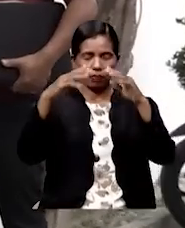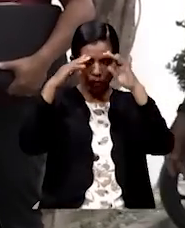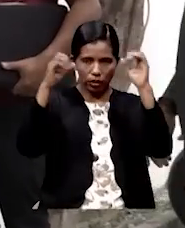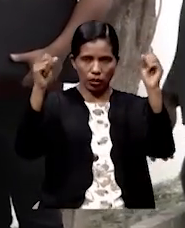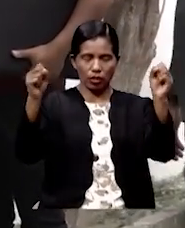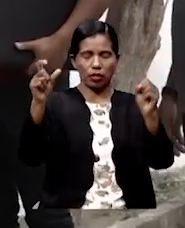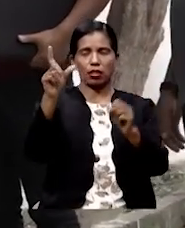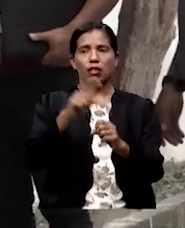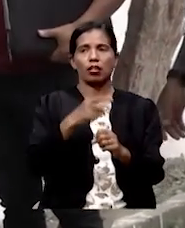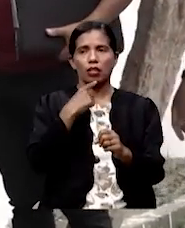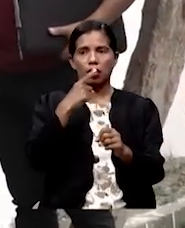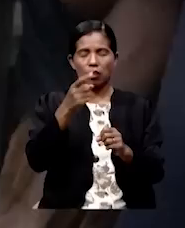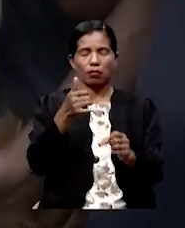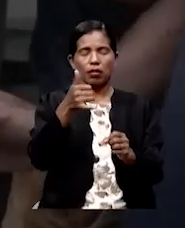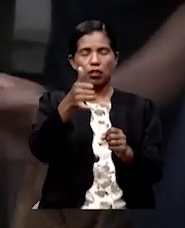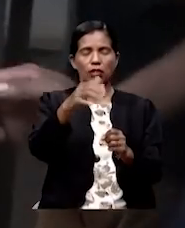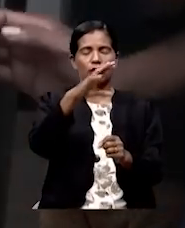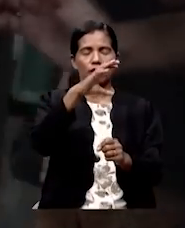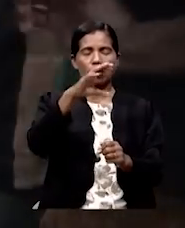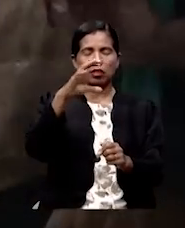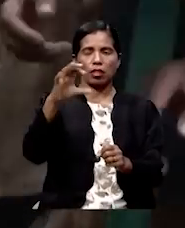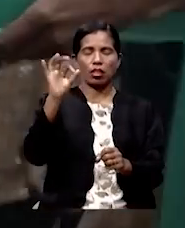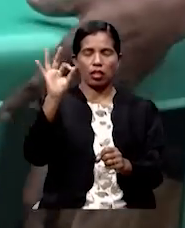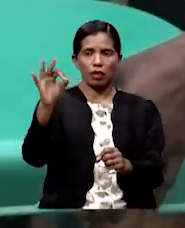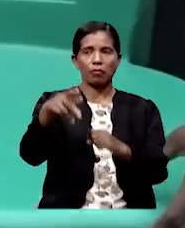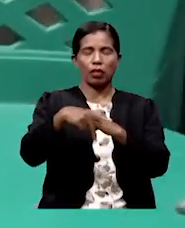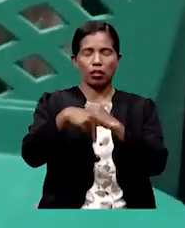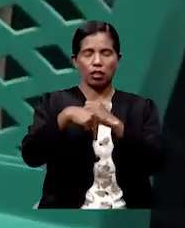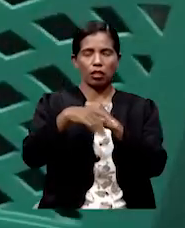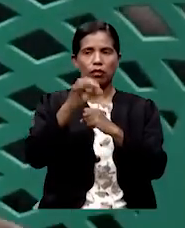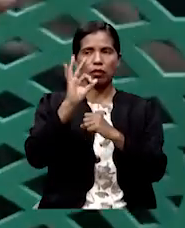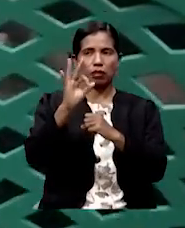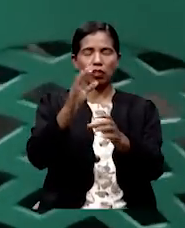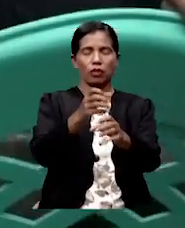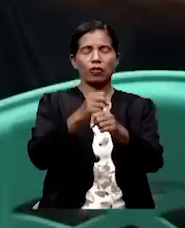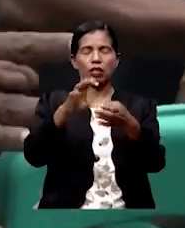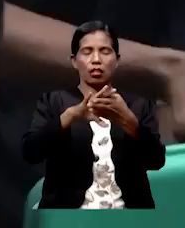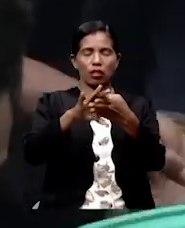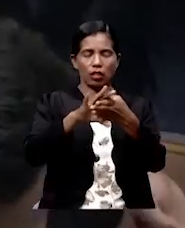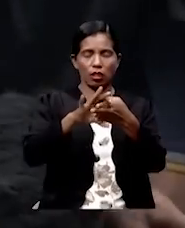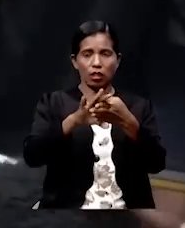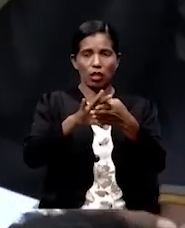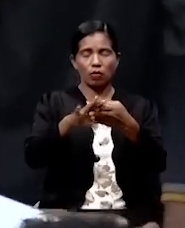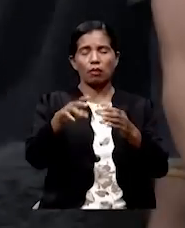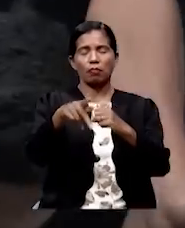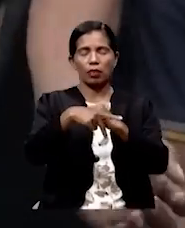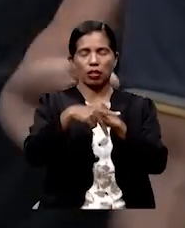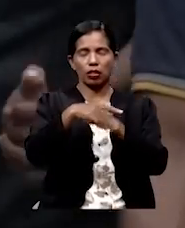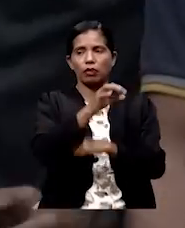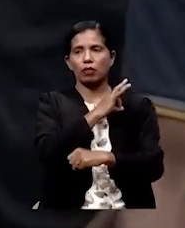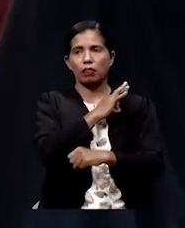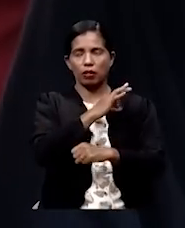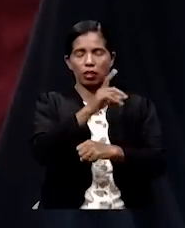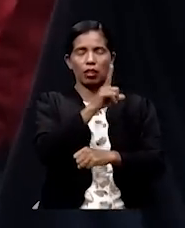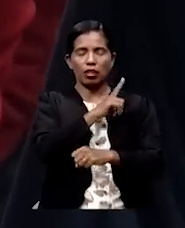Lerian Antimur, ba i sede Comite Central Partidul Fretelin, comoro atu foti cartau militante Fretelin, mai bel lere decide